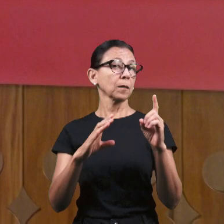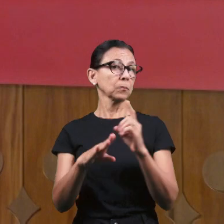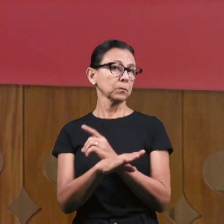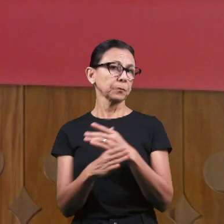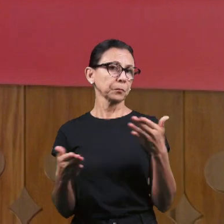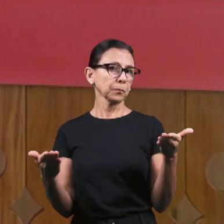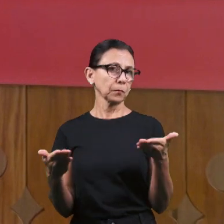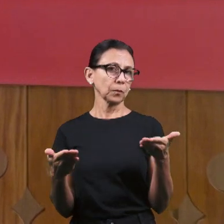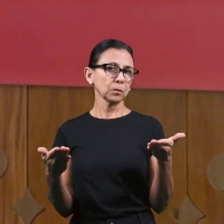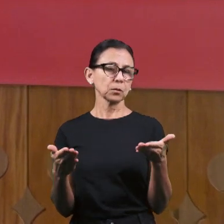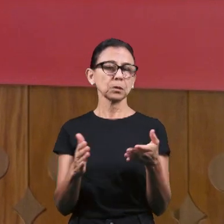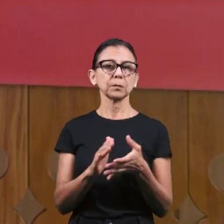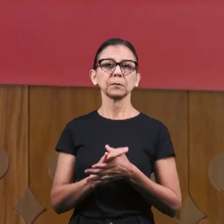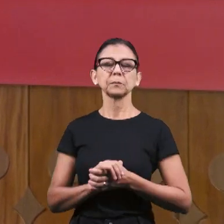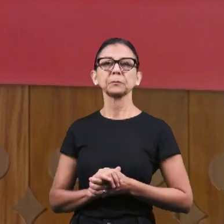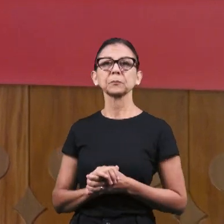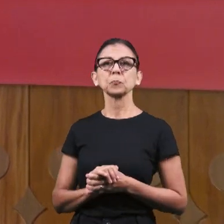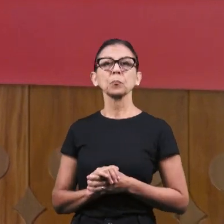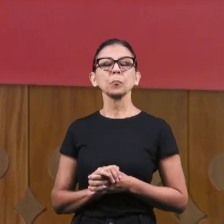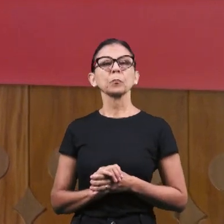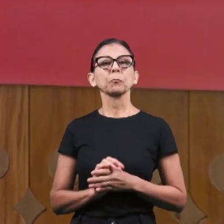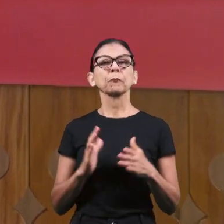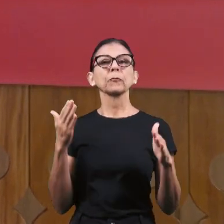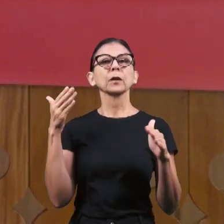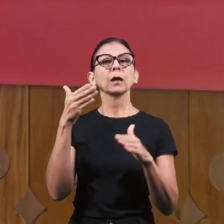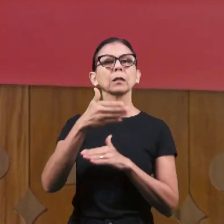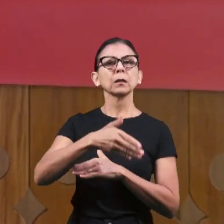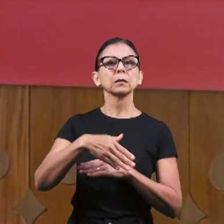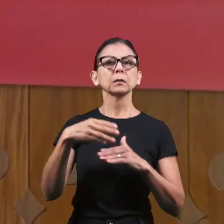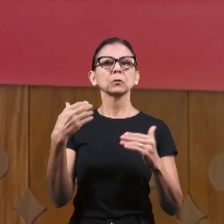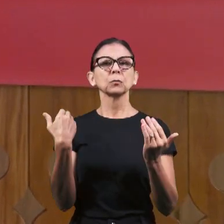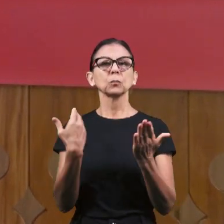cette fois-ci, nous entrons maintenant avec